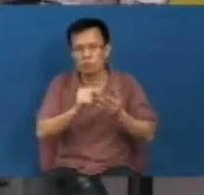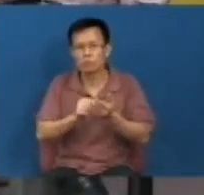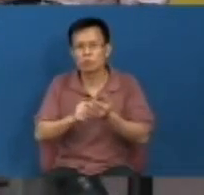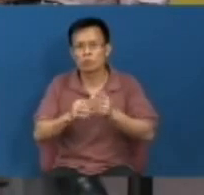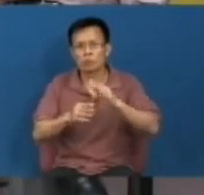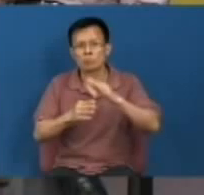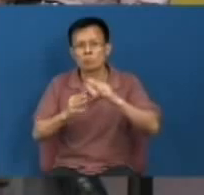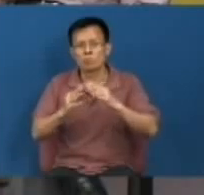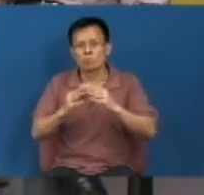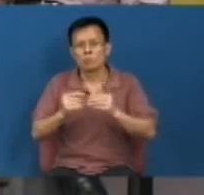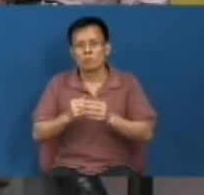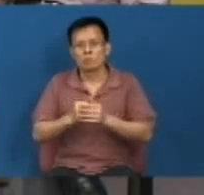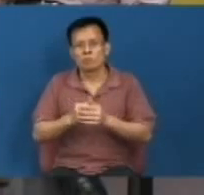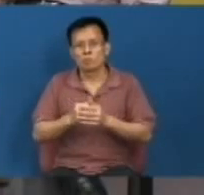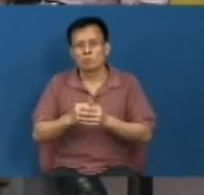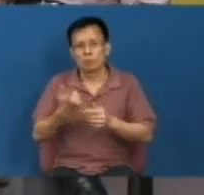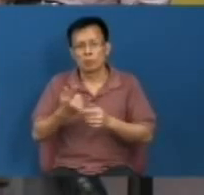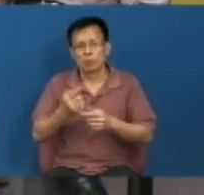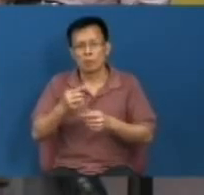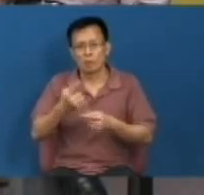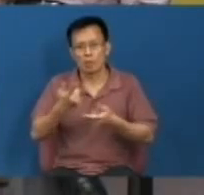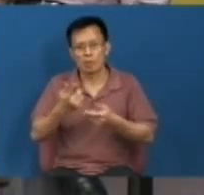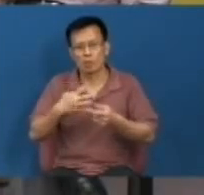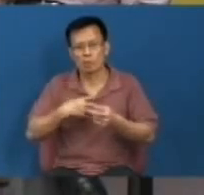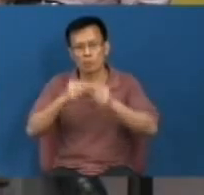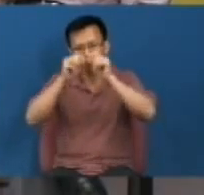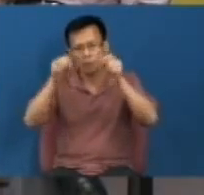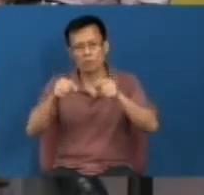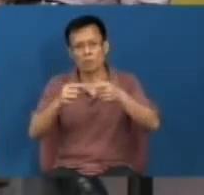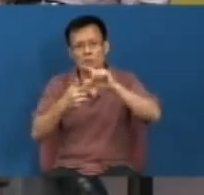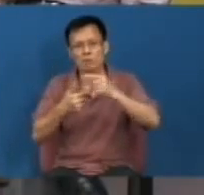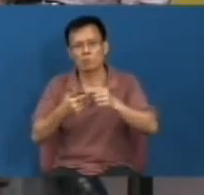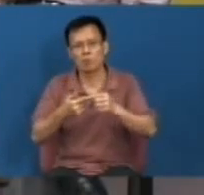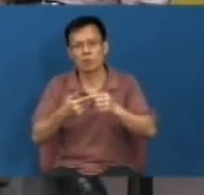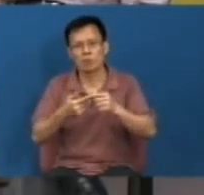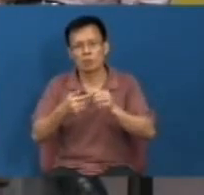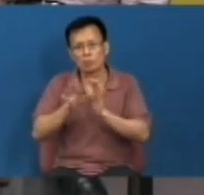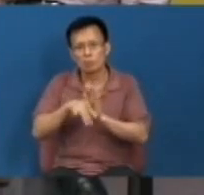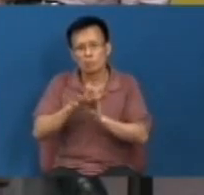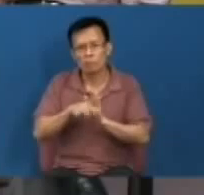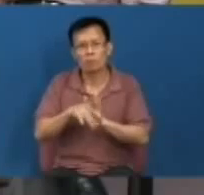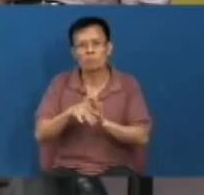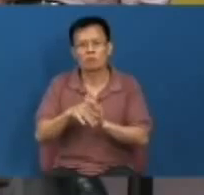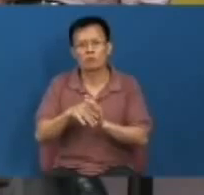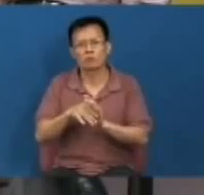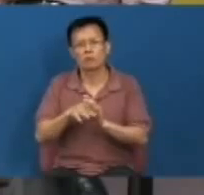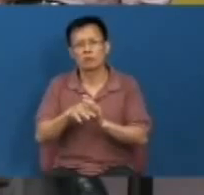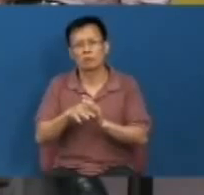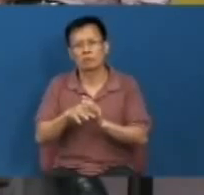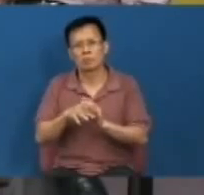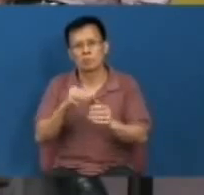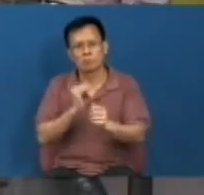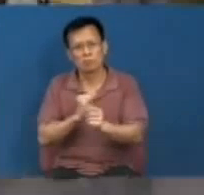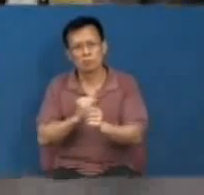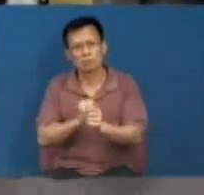要揭露佢嗰個手段啊、手法啊呢咁樣，其實係唔見得光嘅。唔單止係有冇人情味嘅問題，其實係